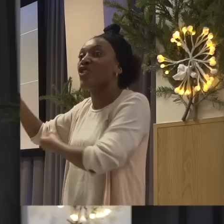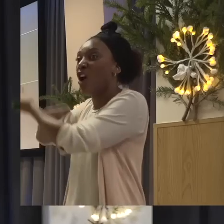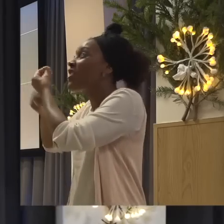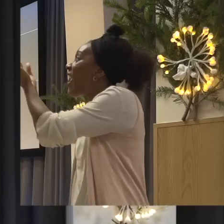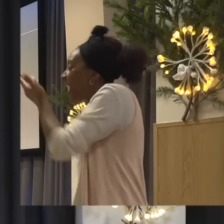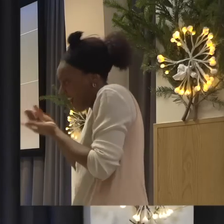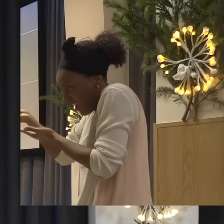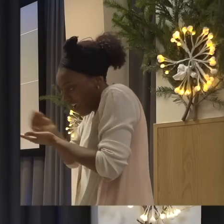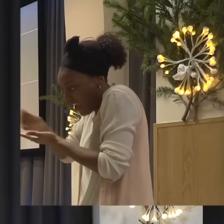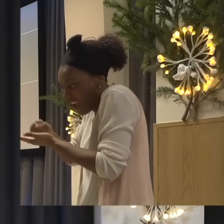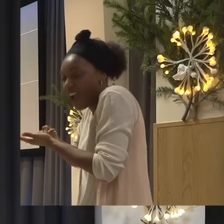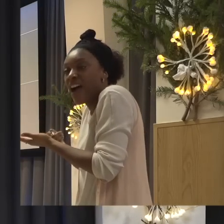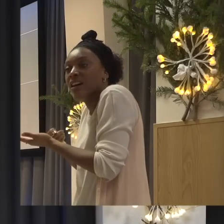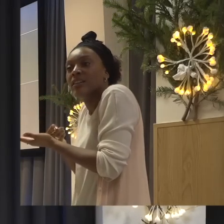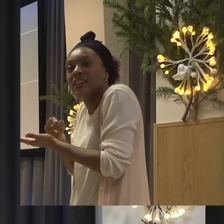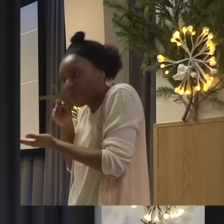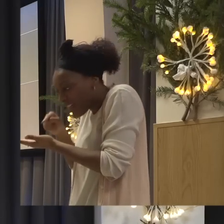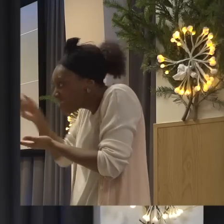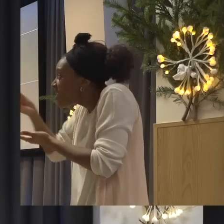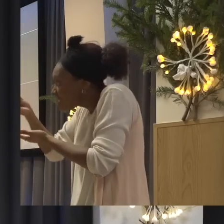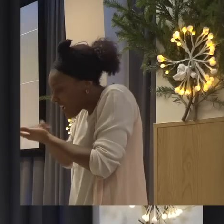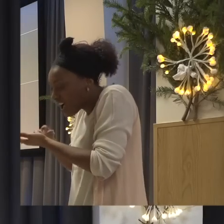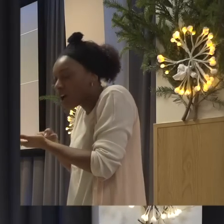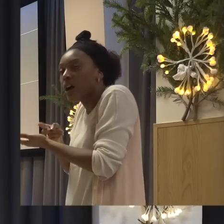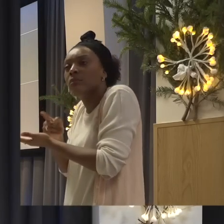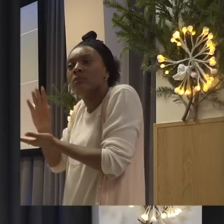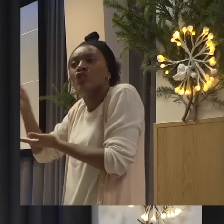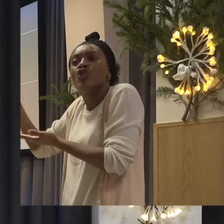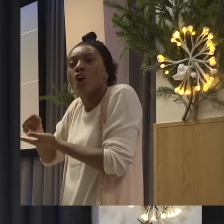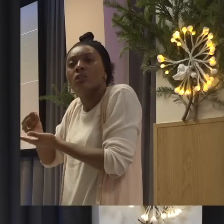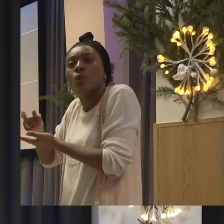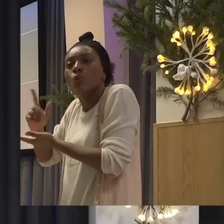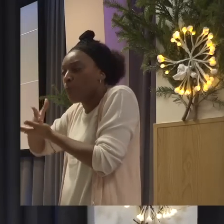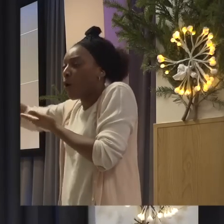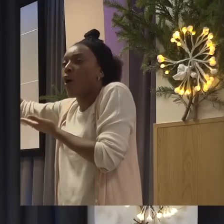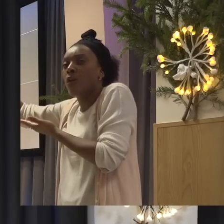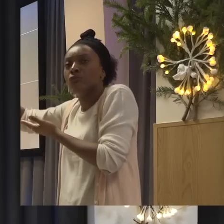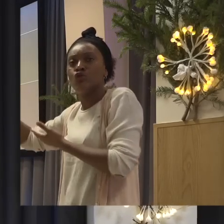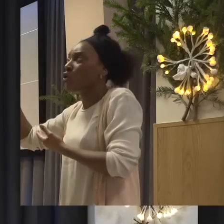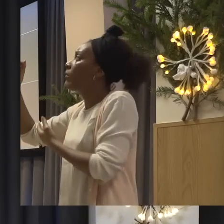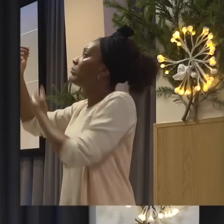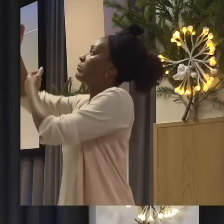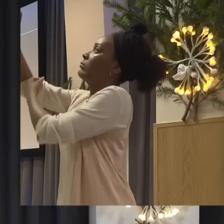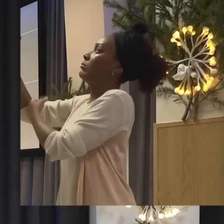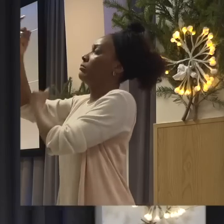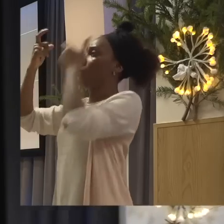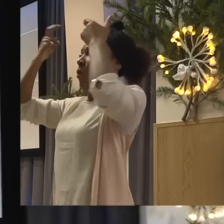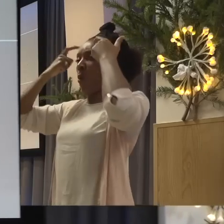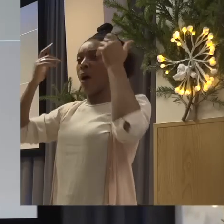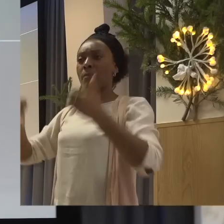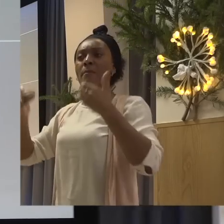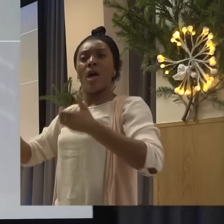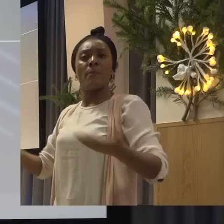Qu'il me donne ou qu'il ne me donne pas, Dieu est sur le trône et il est éternel. C'est la leçon que le Seigneur va dire à